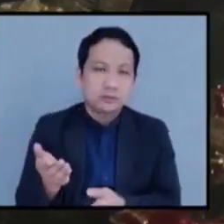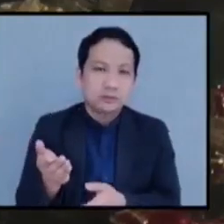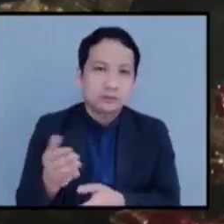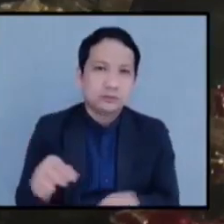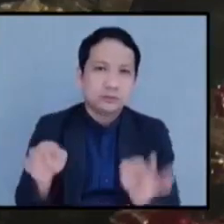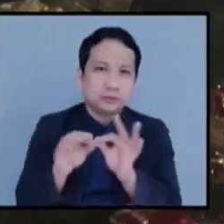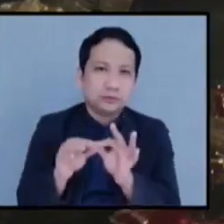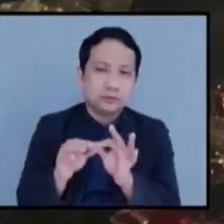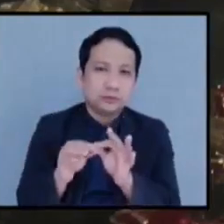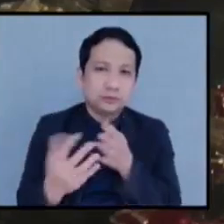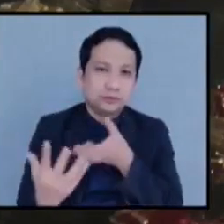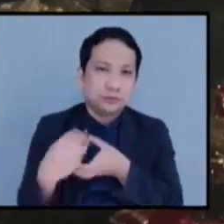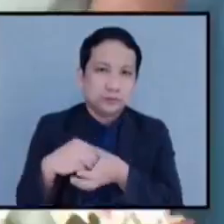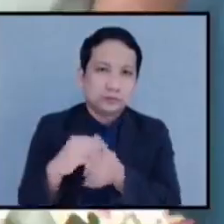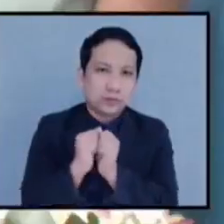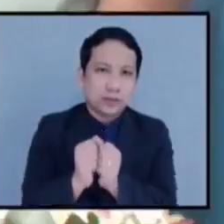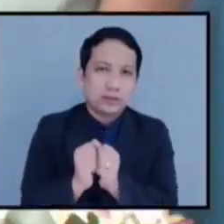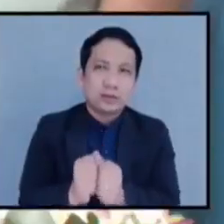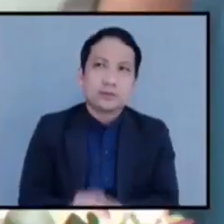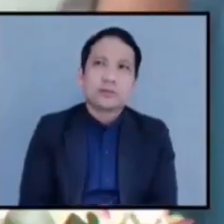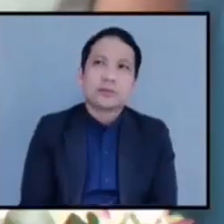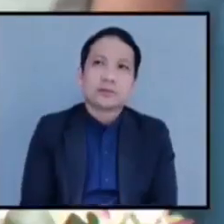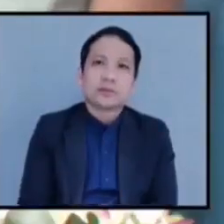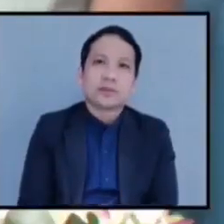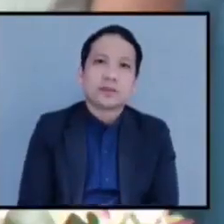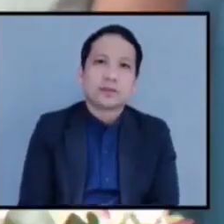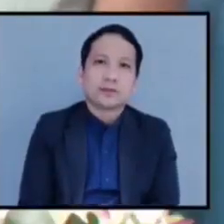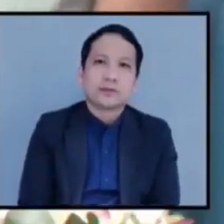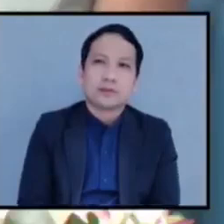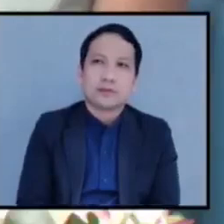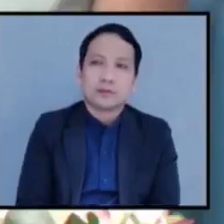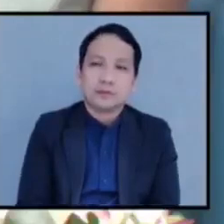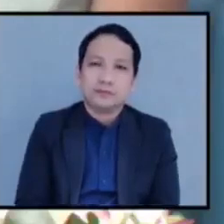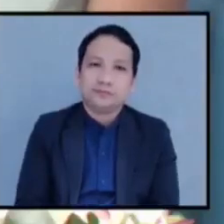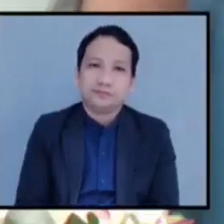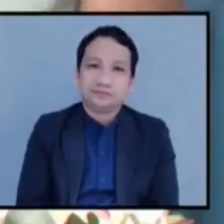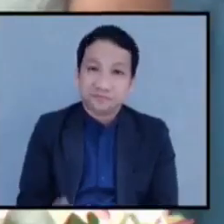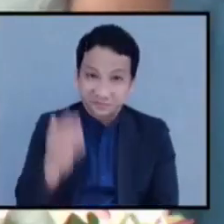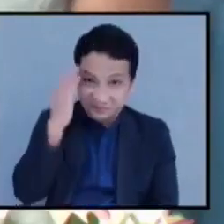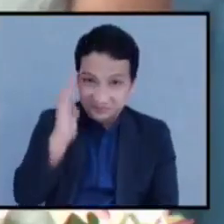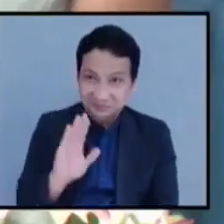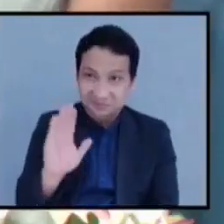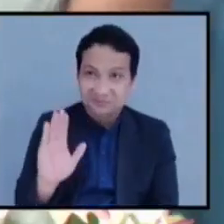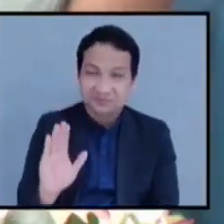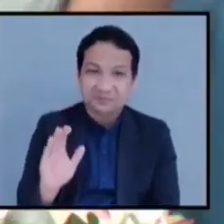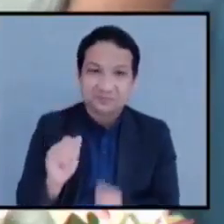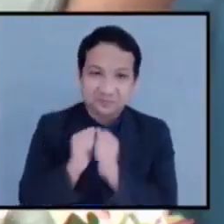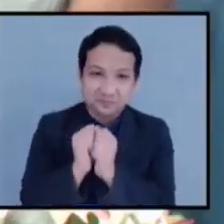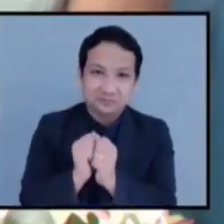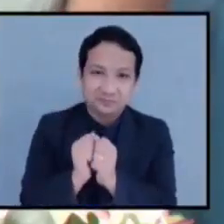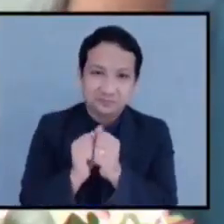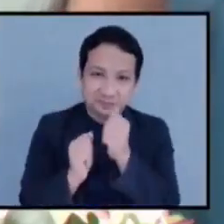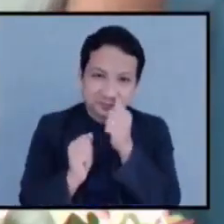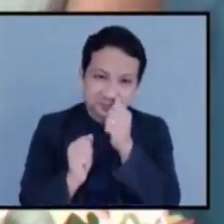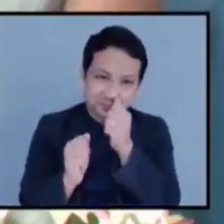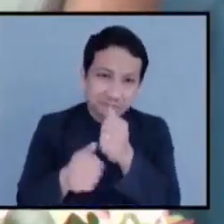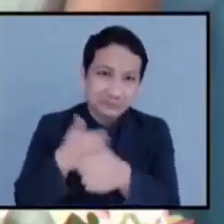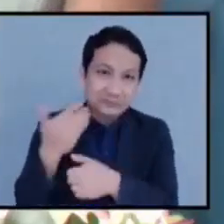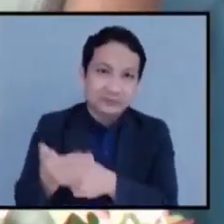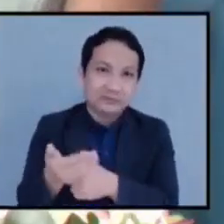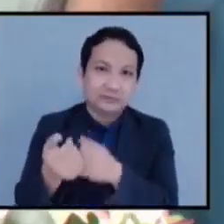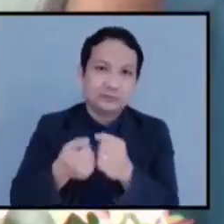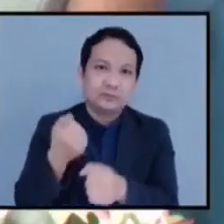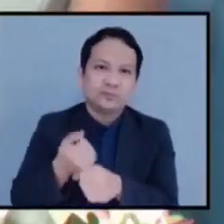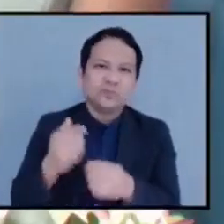at makasama ko kayo. Okay, December 2 to 4, ah. Alam mo na ireregalo natin sa mga kasama natin doon sa coconut. Sa mga susunod na taon, maging number